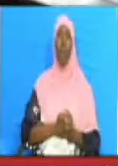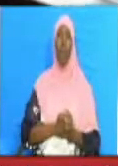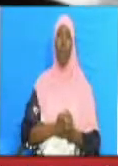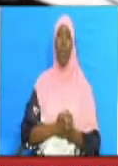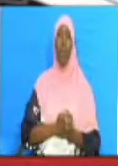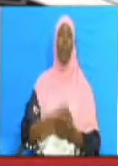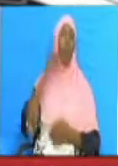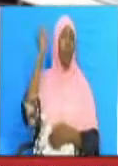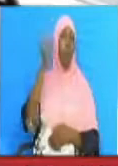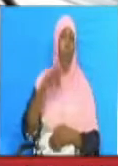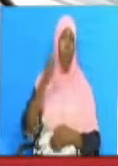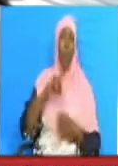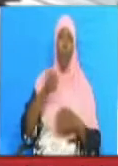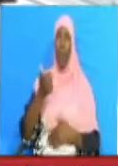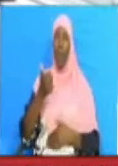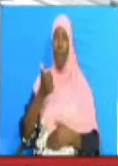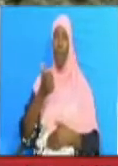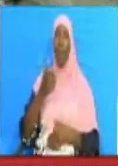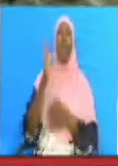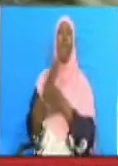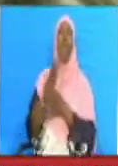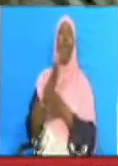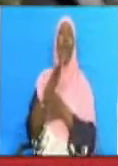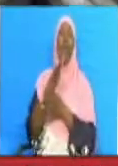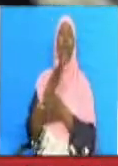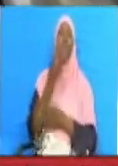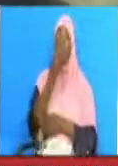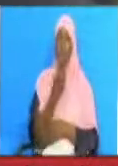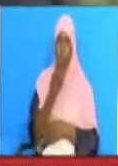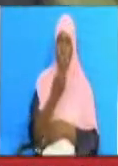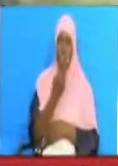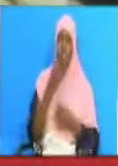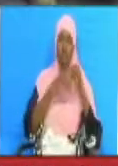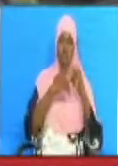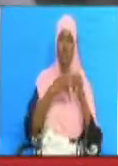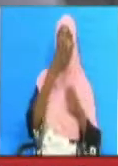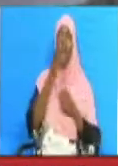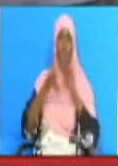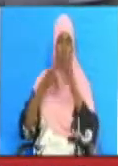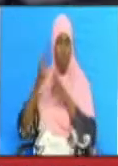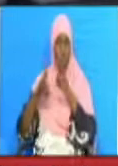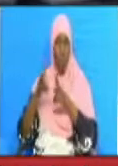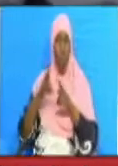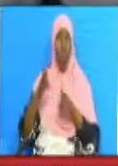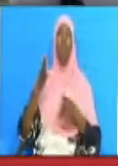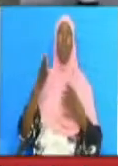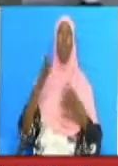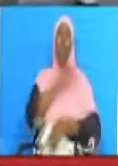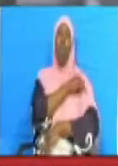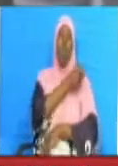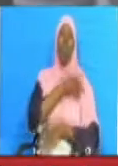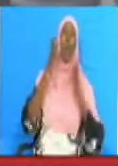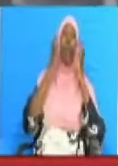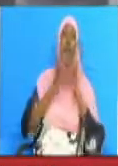miezi 18. Alhamisi tarehe 2 Julai mwaka 2020, hospitali za Kenyatta na Mbagathi zilipokea vifaa